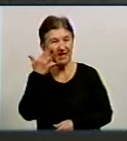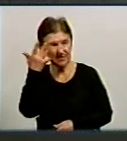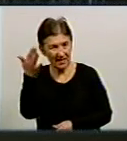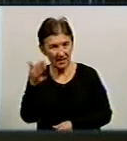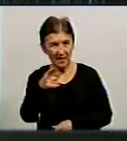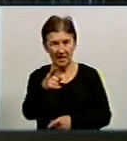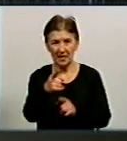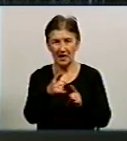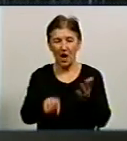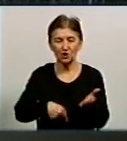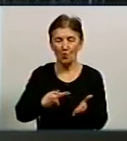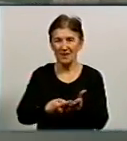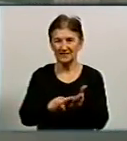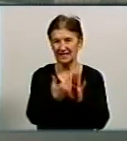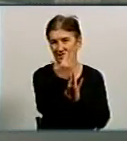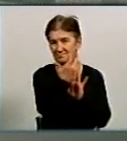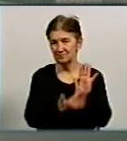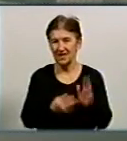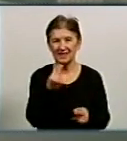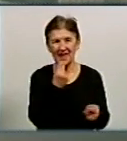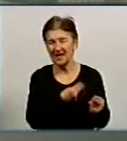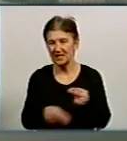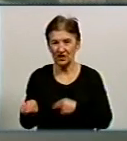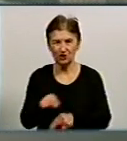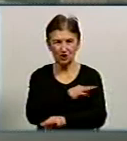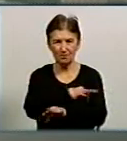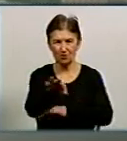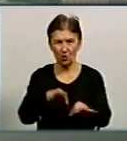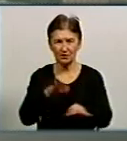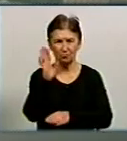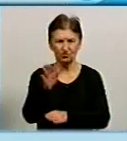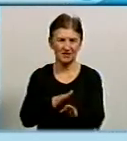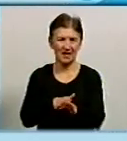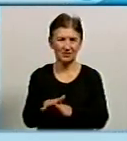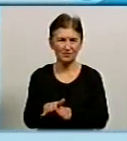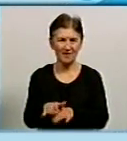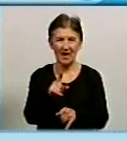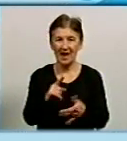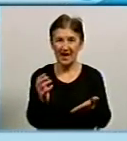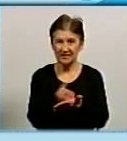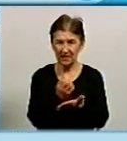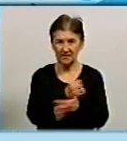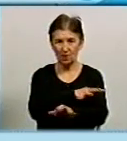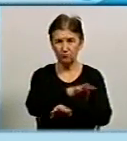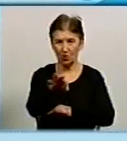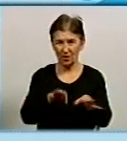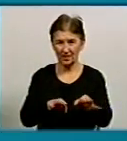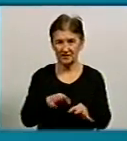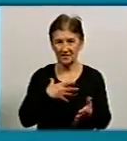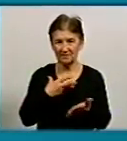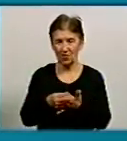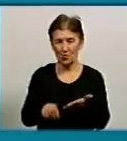громадського проекту. Найкращі проекти будуть реалізовані місцевою владою. Знайди громадський проект на сайті свого